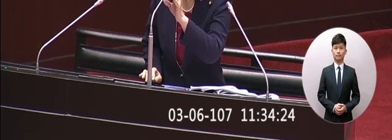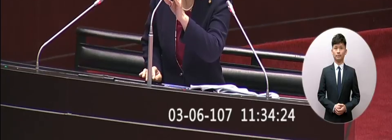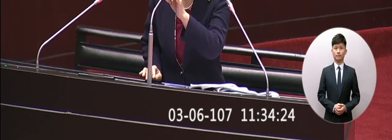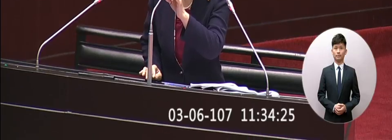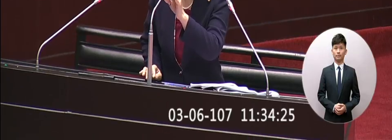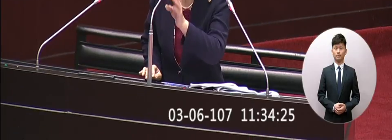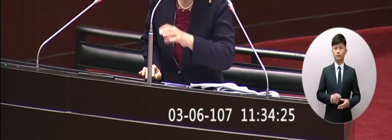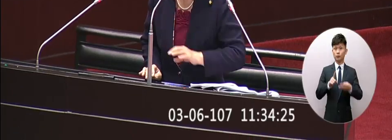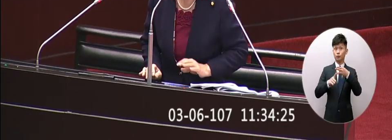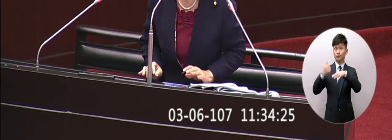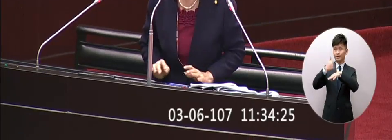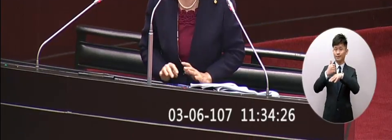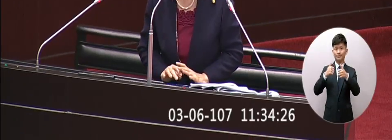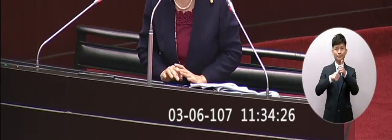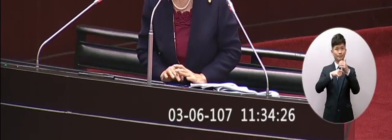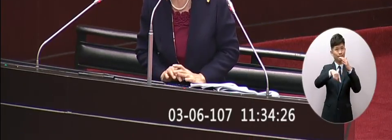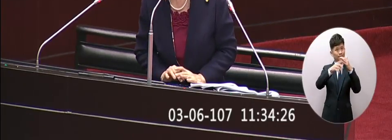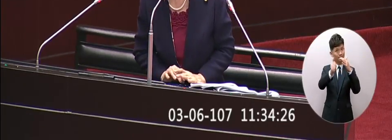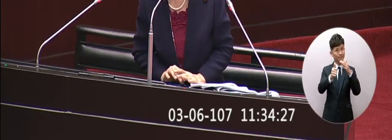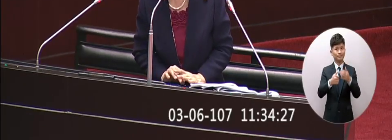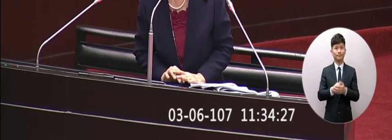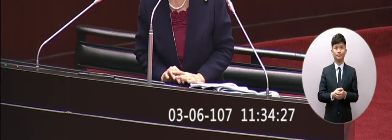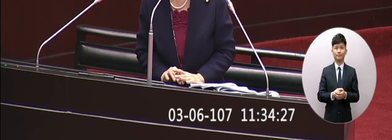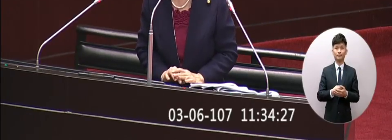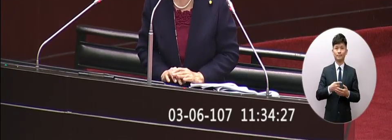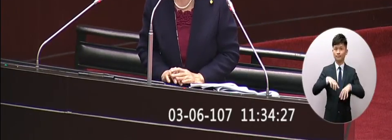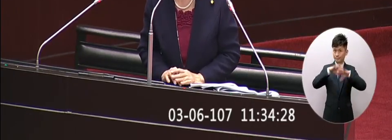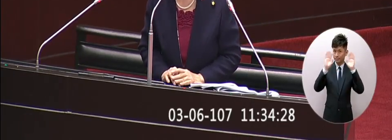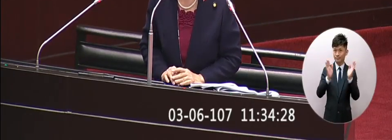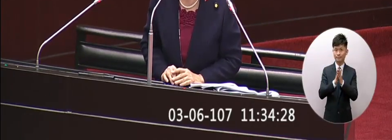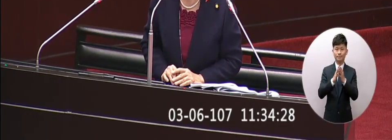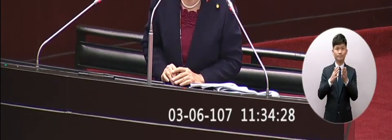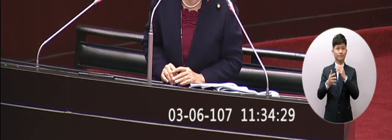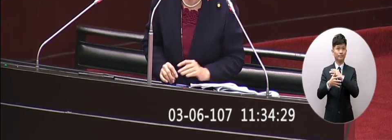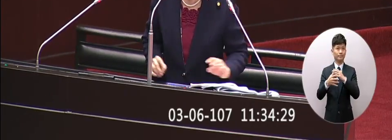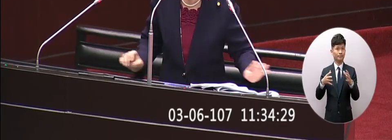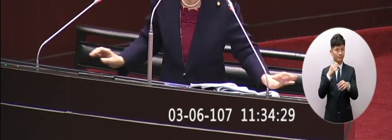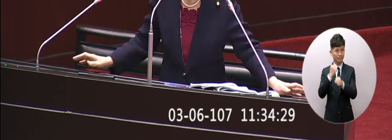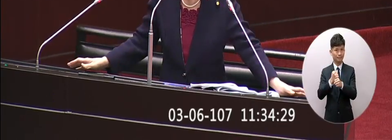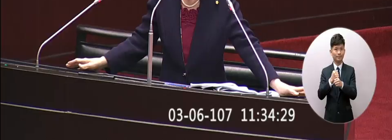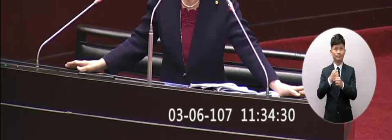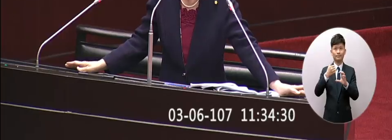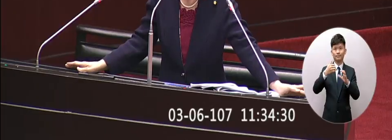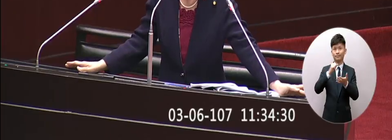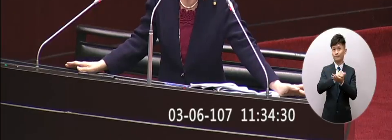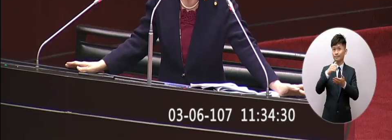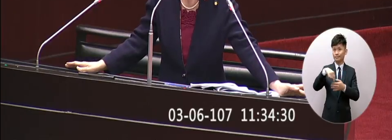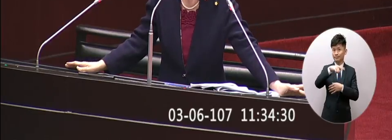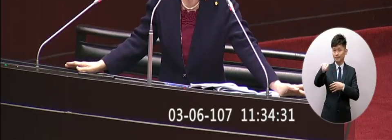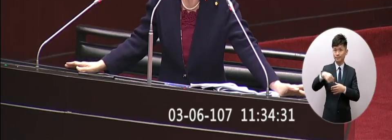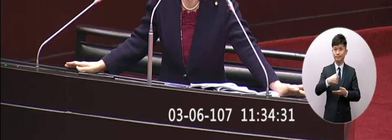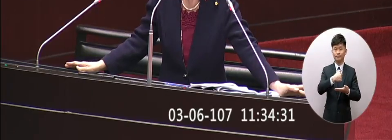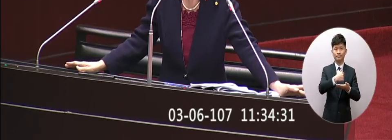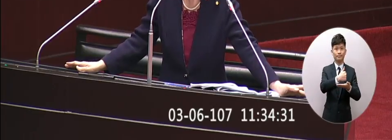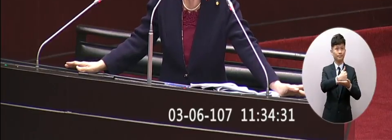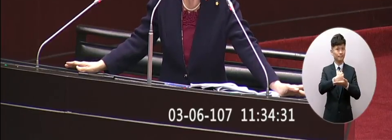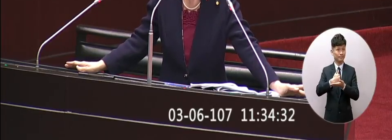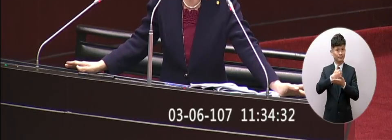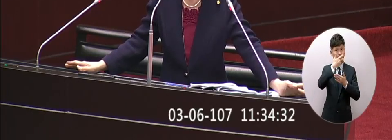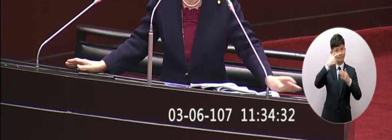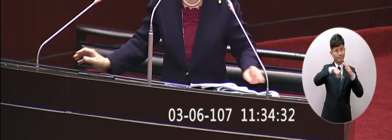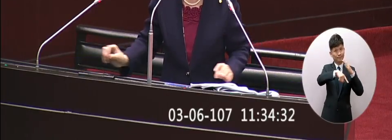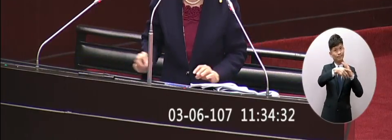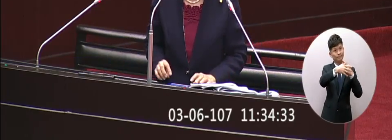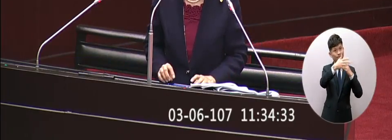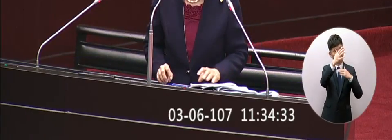我们的主席、副院长以及我们所有的同仁以及媒体朋友们，副院长，我是不是可以请我们的赖院